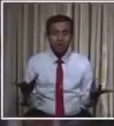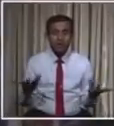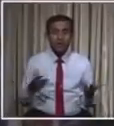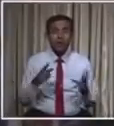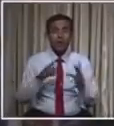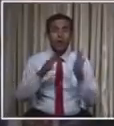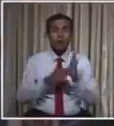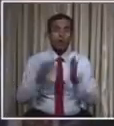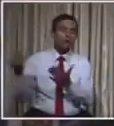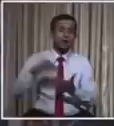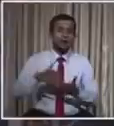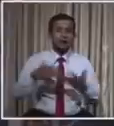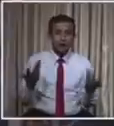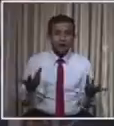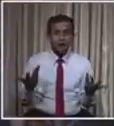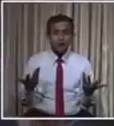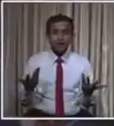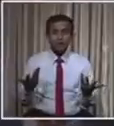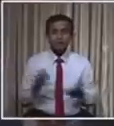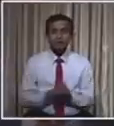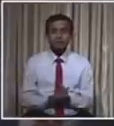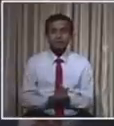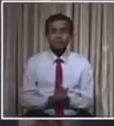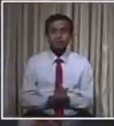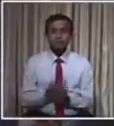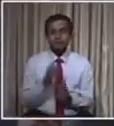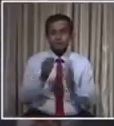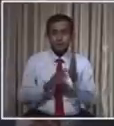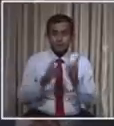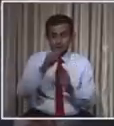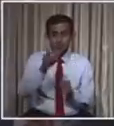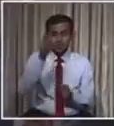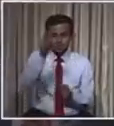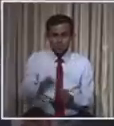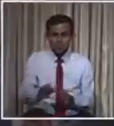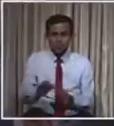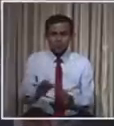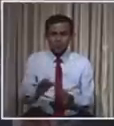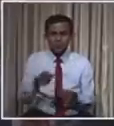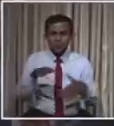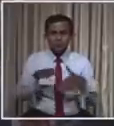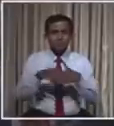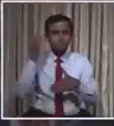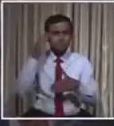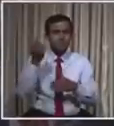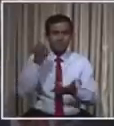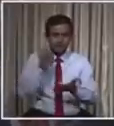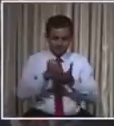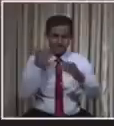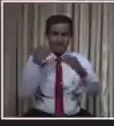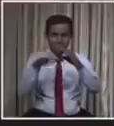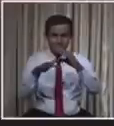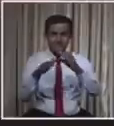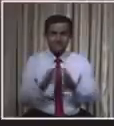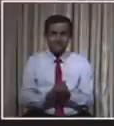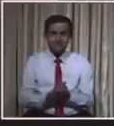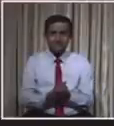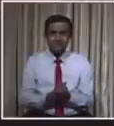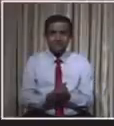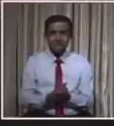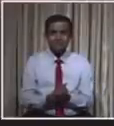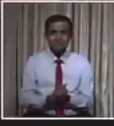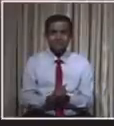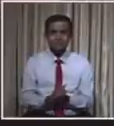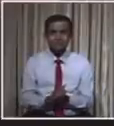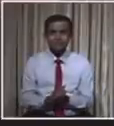දෙන්නේ නැහැ කිව්වා. ඔමින්කෝ මේ ගරු මන්ත්‍රීතුමා ඔබතුමාගේ බිරිඳ ඊයේ ලියුමක් කිව්වා නේද? පොයින්ට් ඔෆ් ඕඩර් එක නේද ඒක?